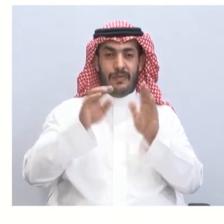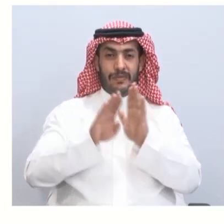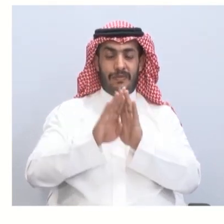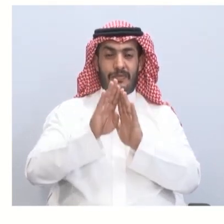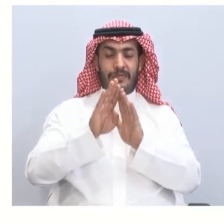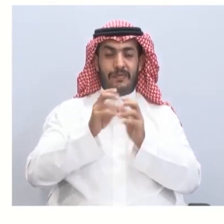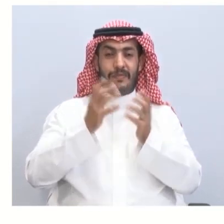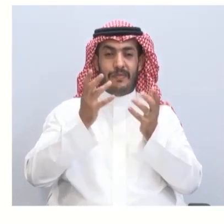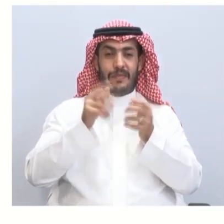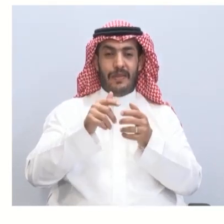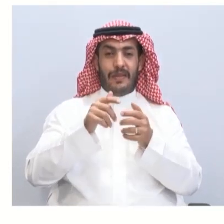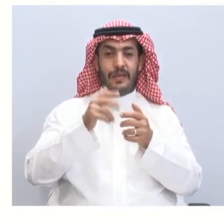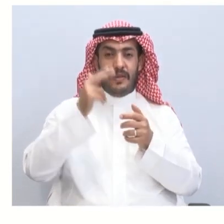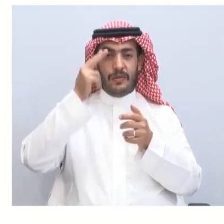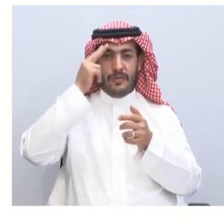لهذه